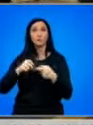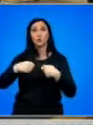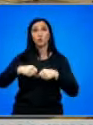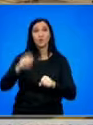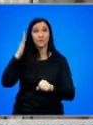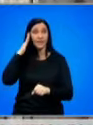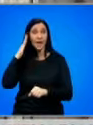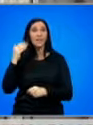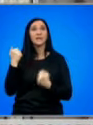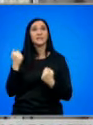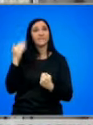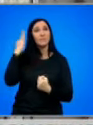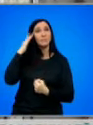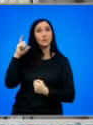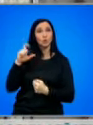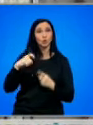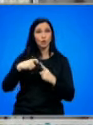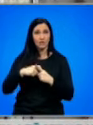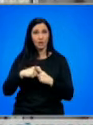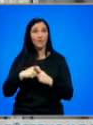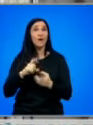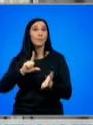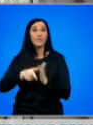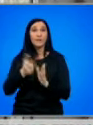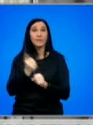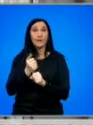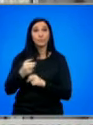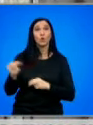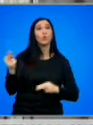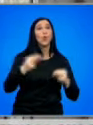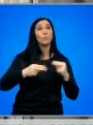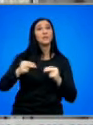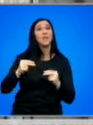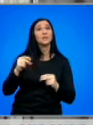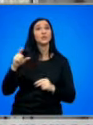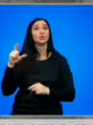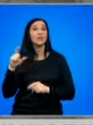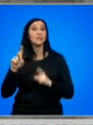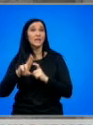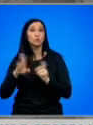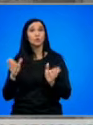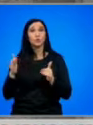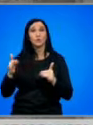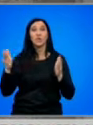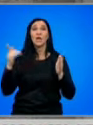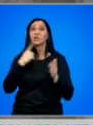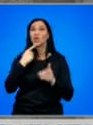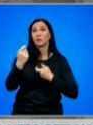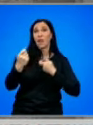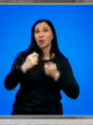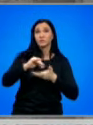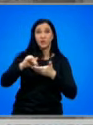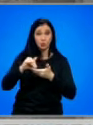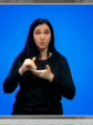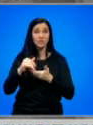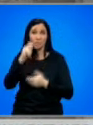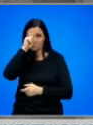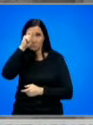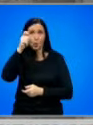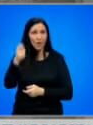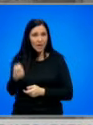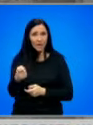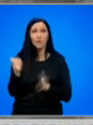служебния здравен министър Стойчо Кацаров. В хода на работата си от комисията на Сотир Цацаров са установили, че определени търговски дружества са били